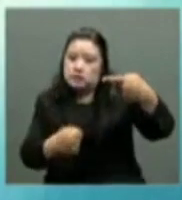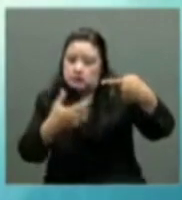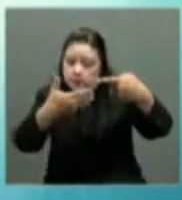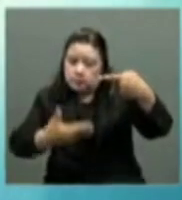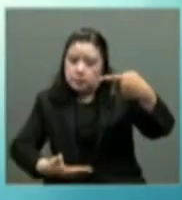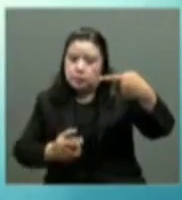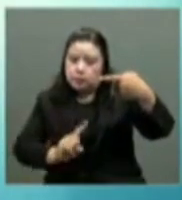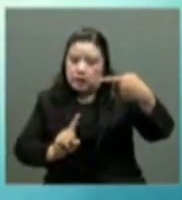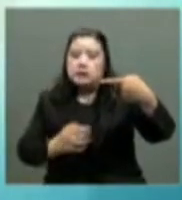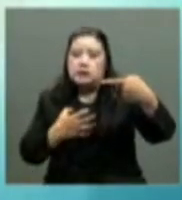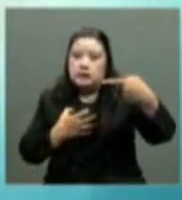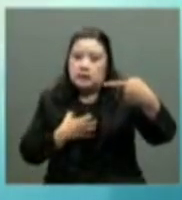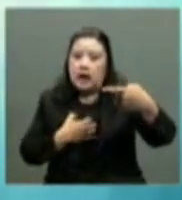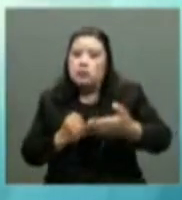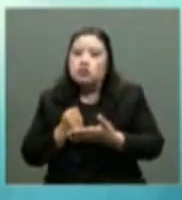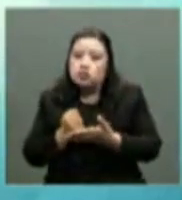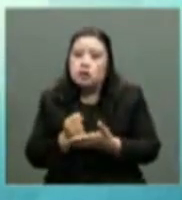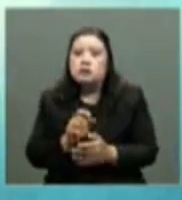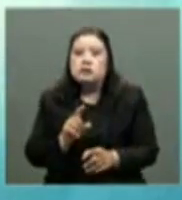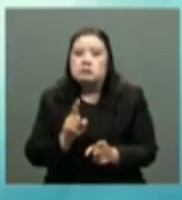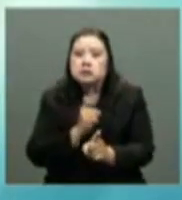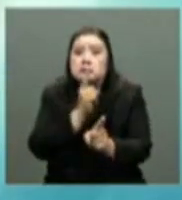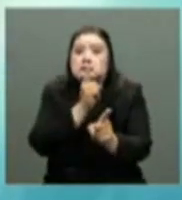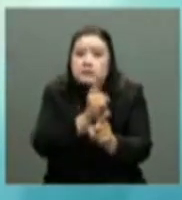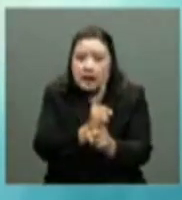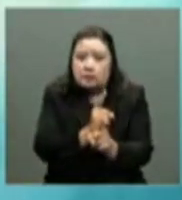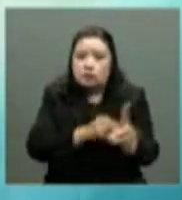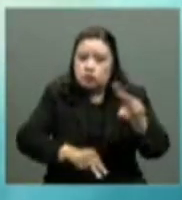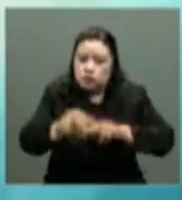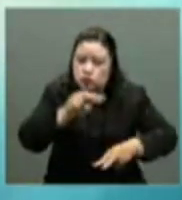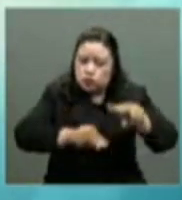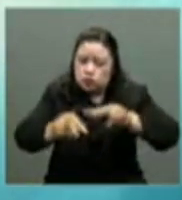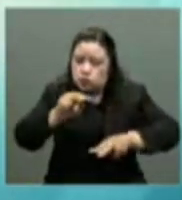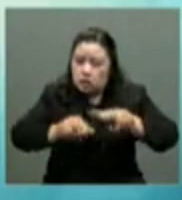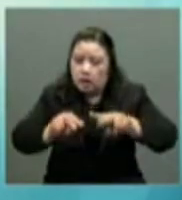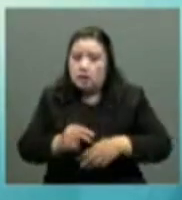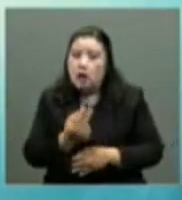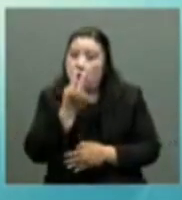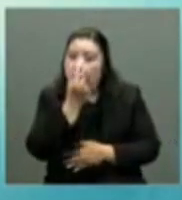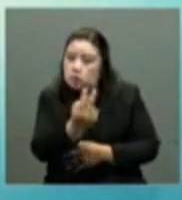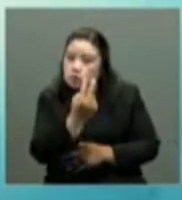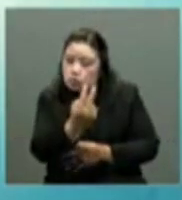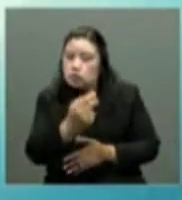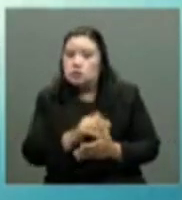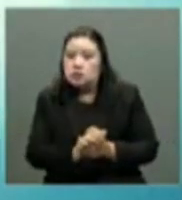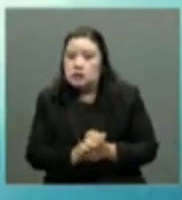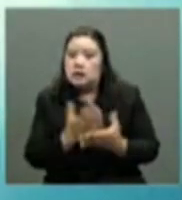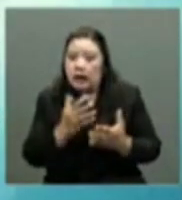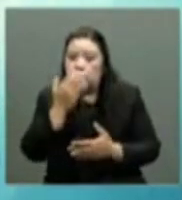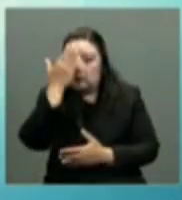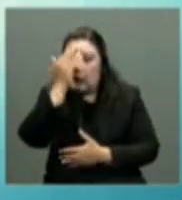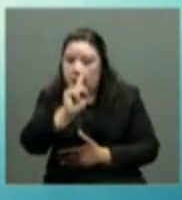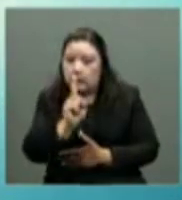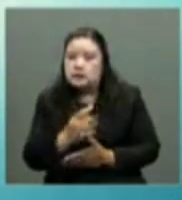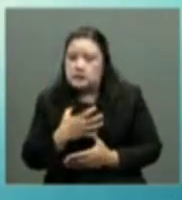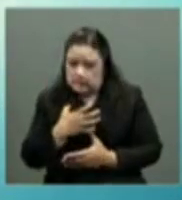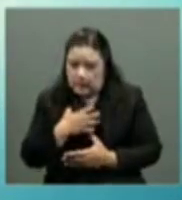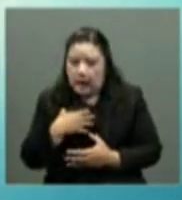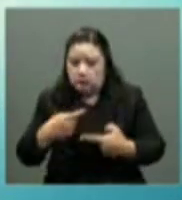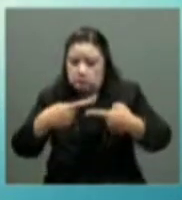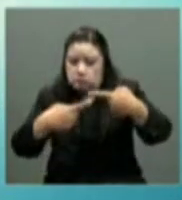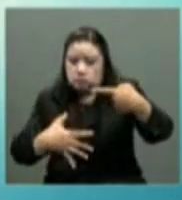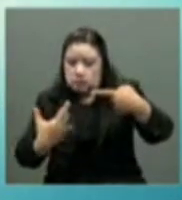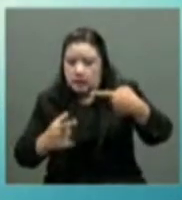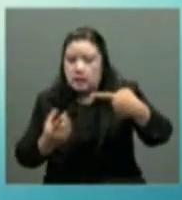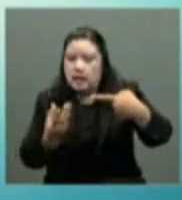ามในภาษาฝรั่งก็เรียกว่ามอนิเตอร์นะฮะก็คือดูไว้แล้วเราก็พยายามที่จะช่วยให้ตัวเลขมันน้อยลงซะ